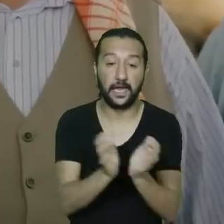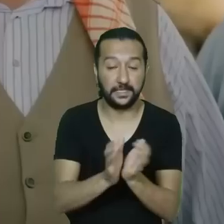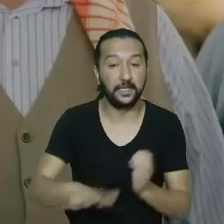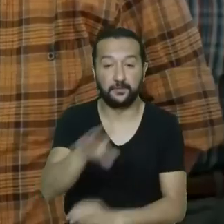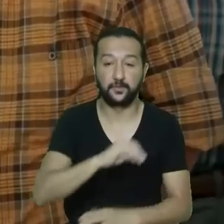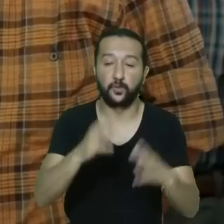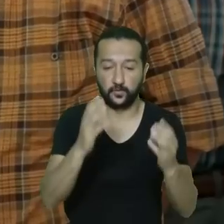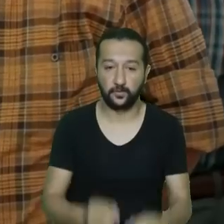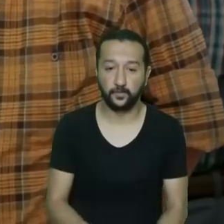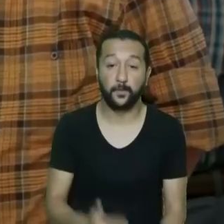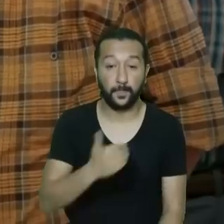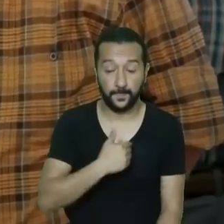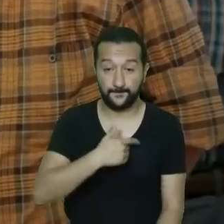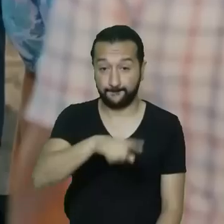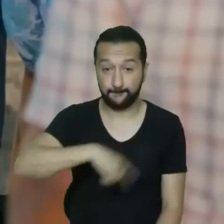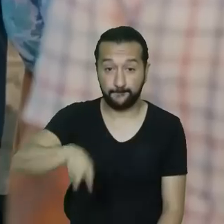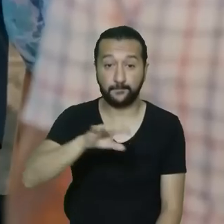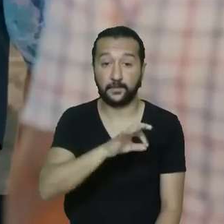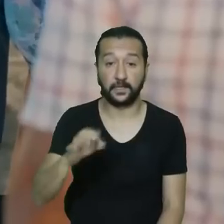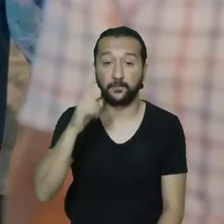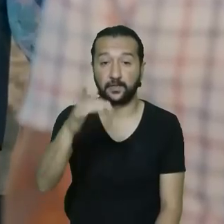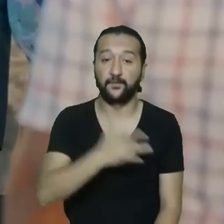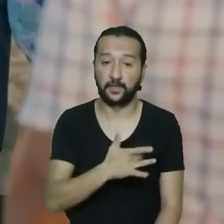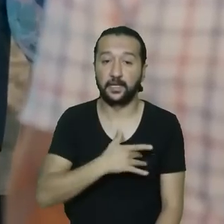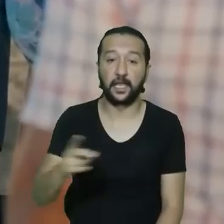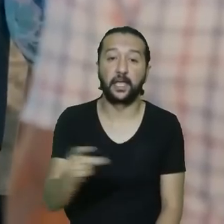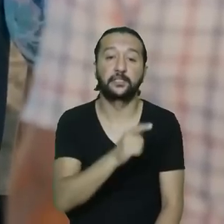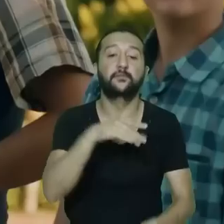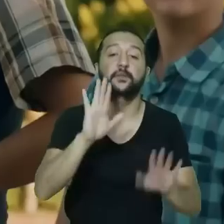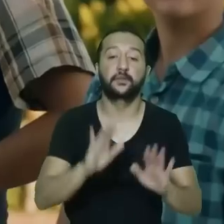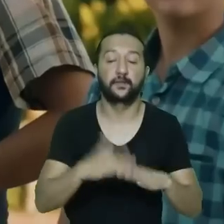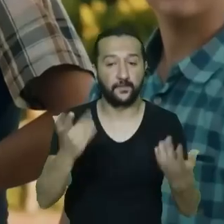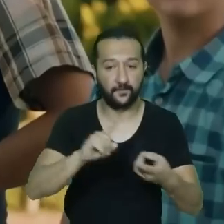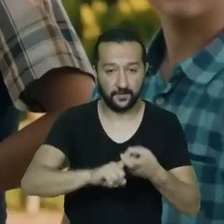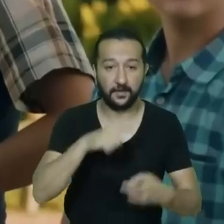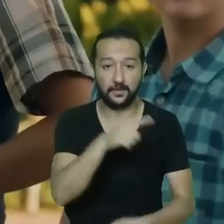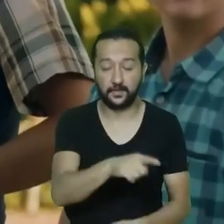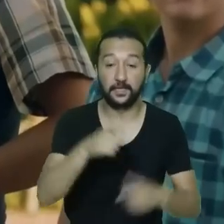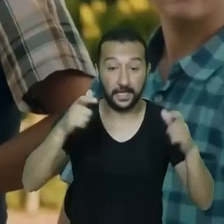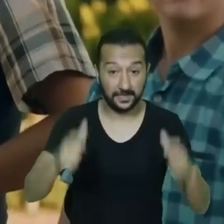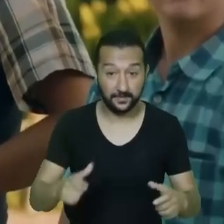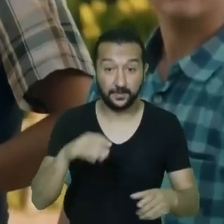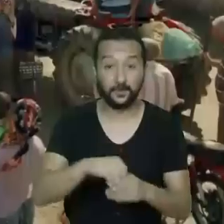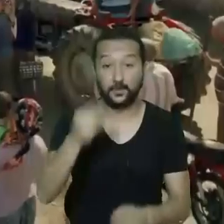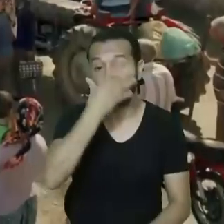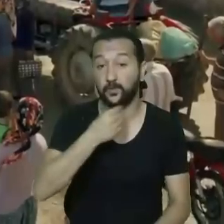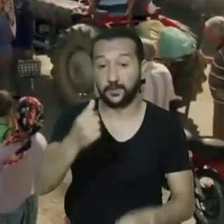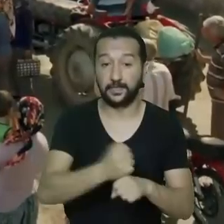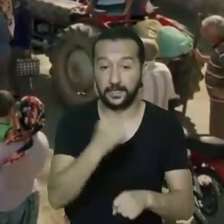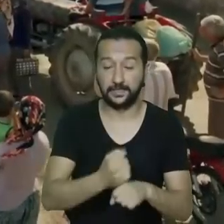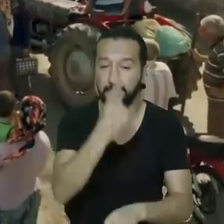olsun, biz hiçbir fedakarlıktan kaçınmadık. Ve gasmamıza bu güzide